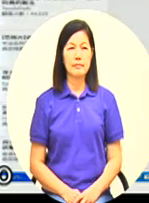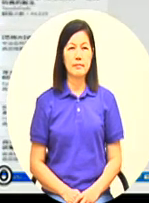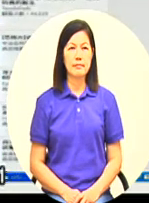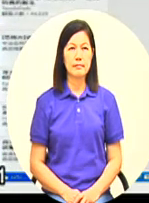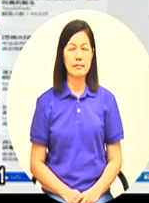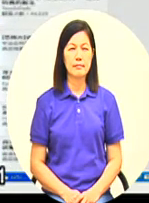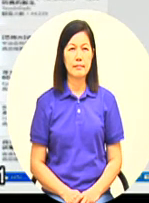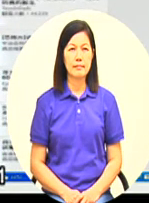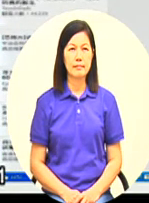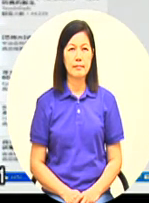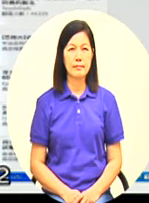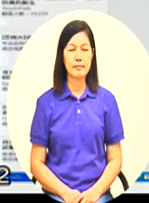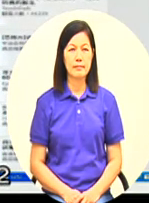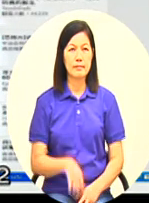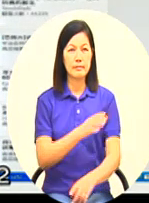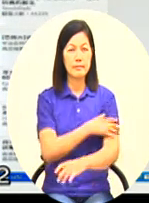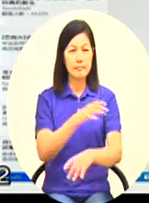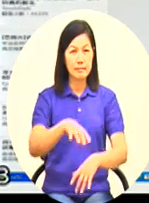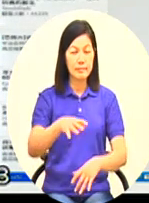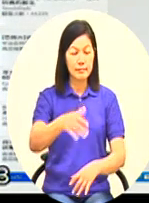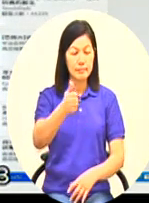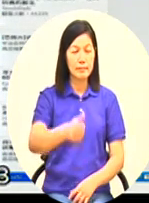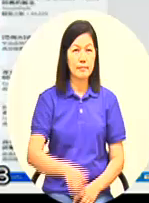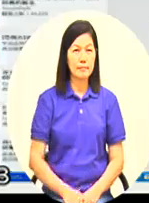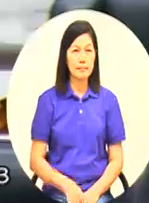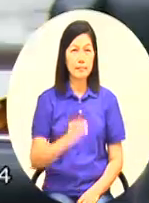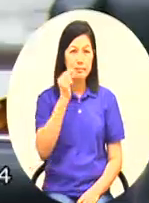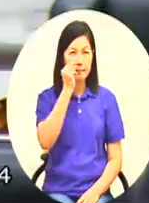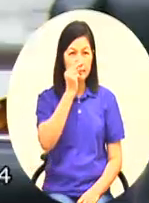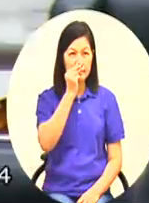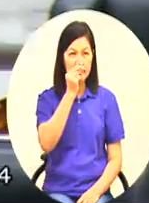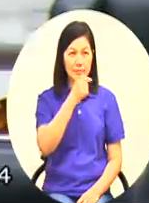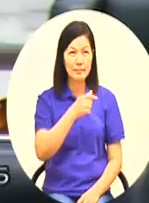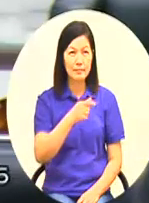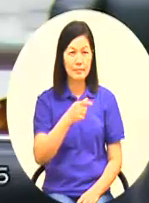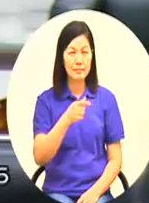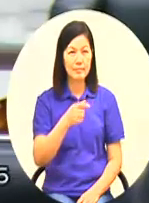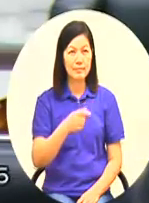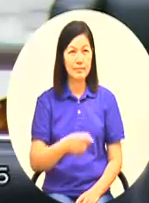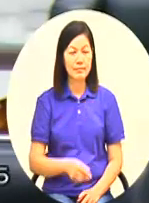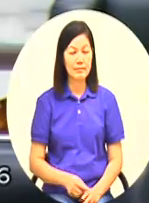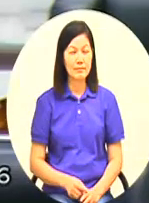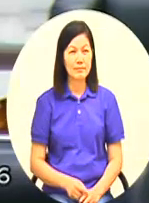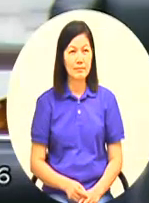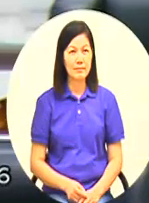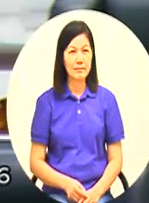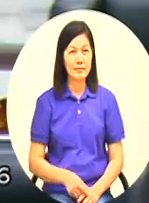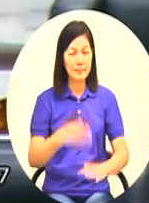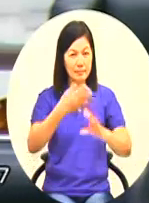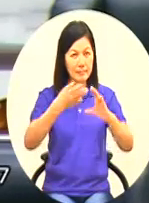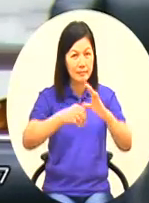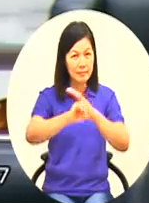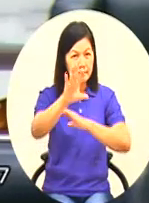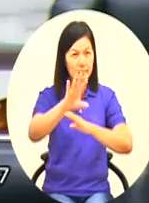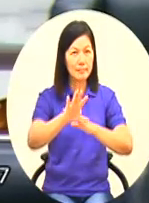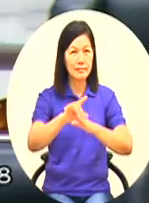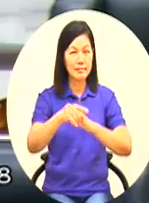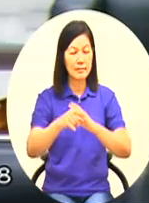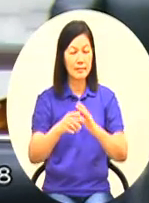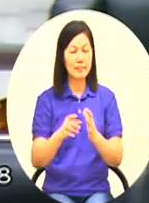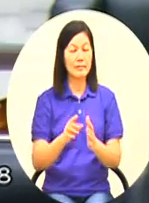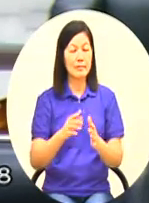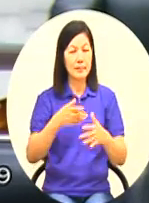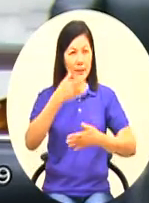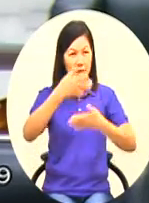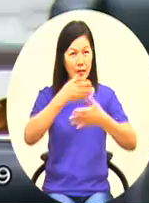哎，我们哎，陈局长，哦，特别我们这部的微电影哦，哎，拍